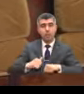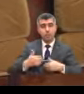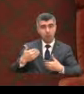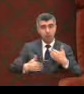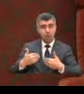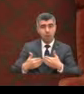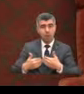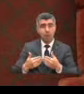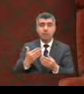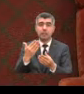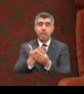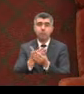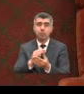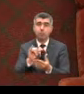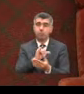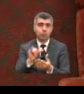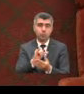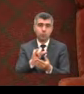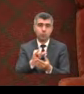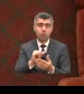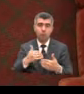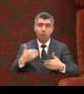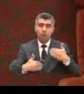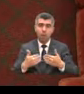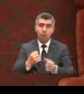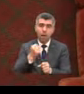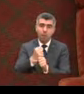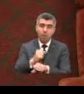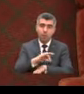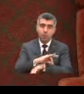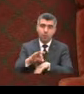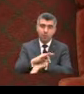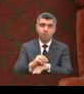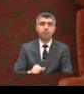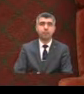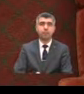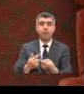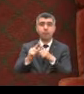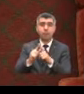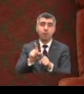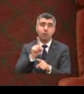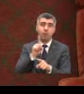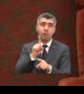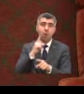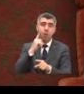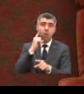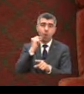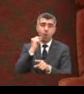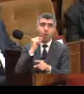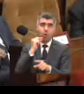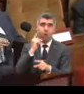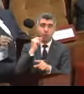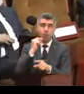كنعرفوا أسباب النزول ديال تشغيل الأشخاص في وضعية إعاقة، اللي كان بعد سقوط الشاب صابر